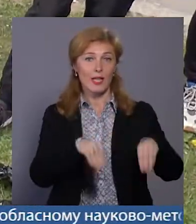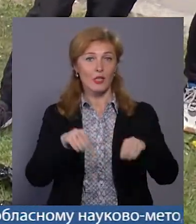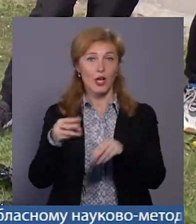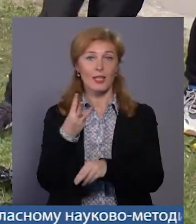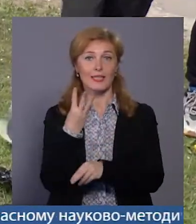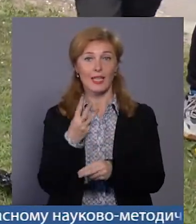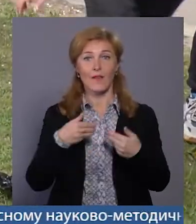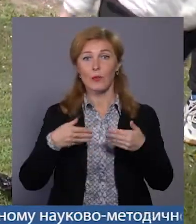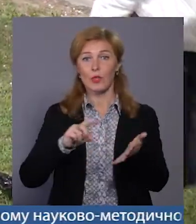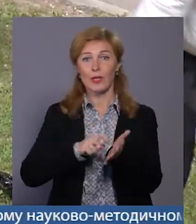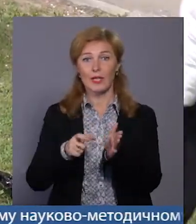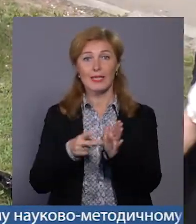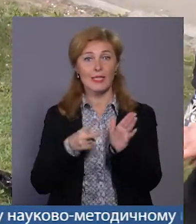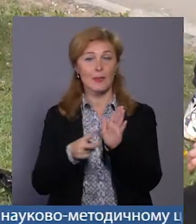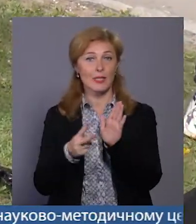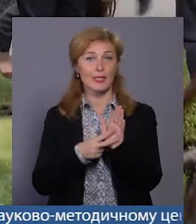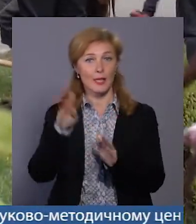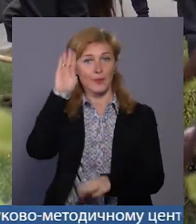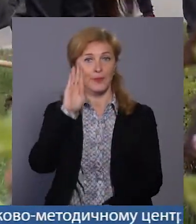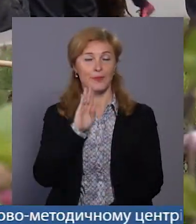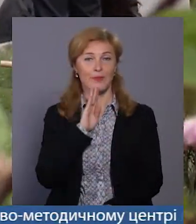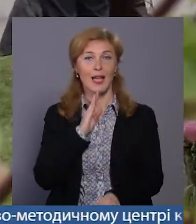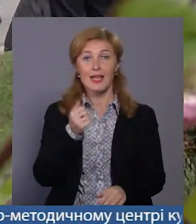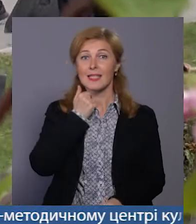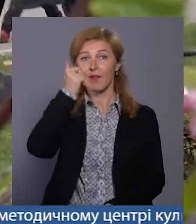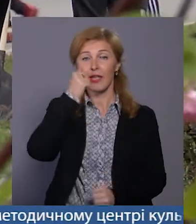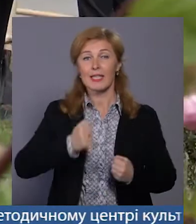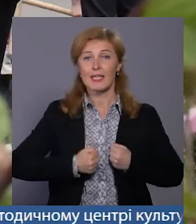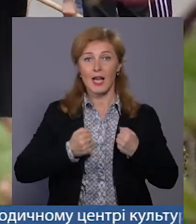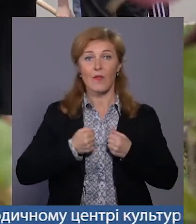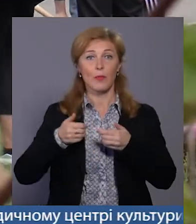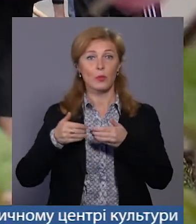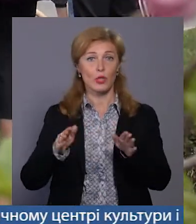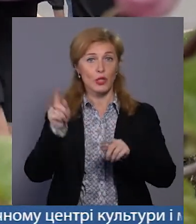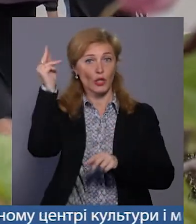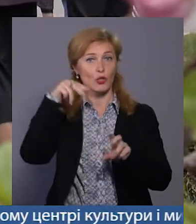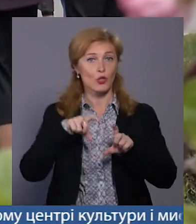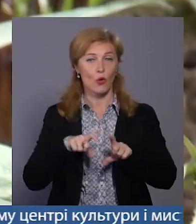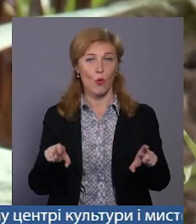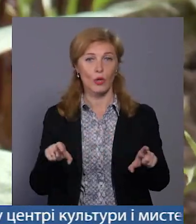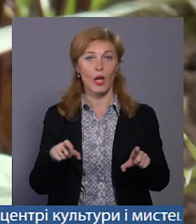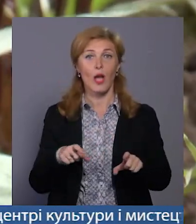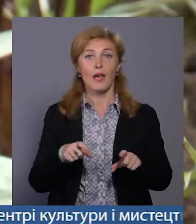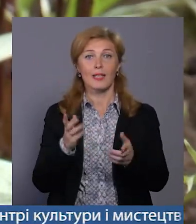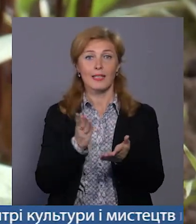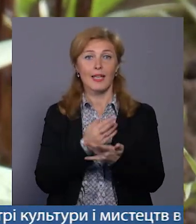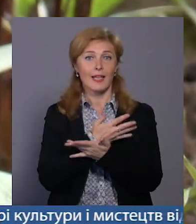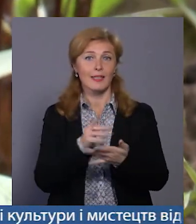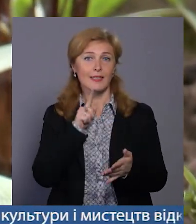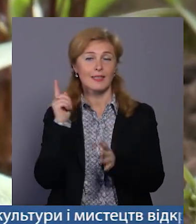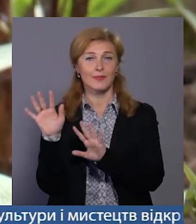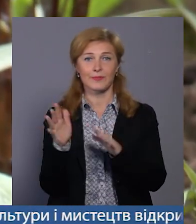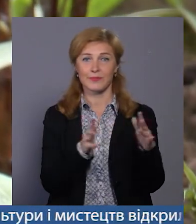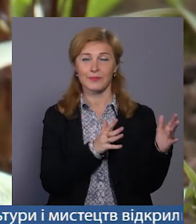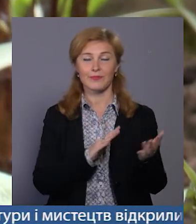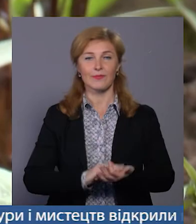це 77 юнаків і юначок. Завдяки старанню випускників школи на подвір'ї навчального закладу оселилися форзиції, дейції,